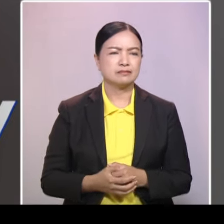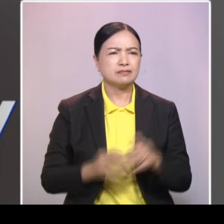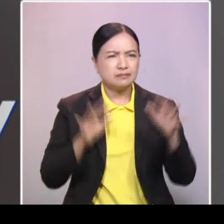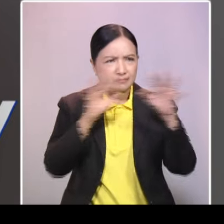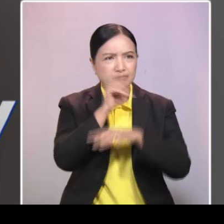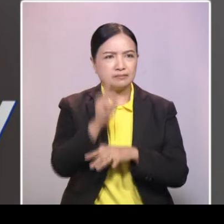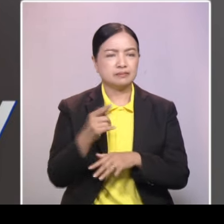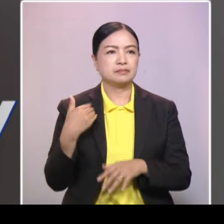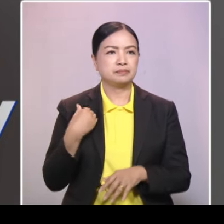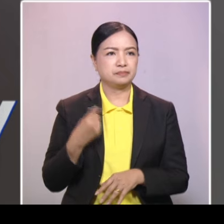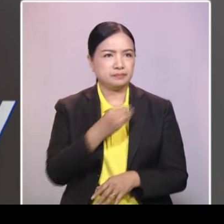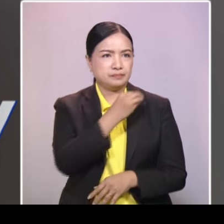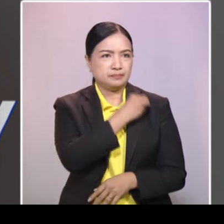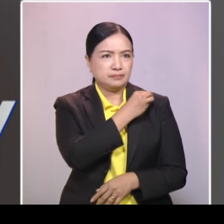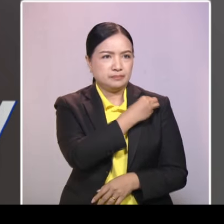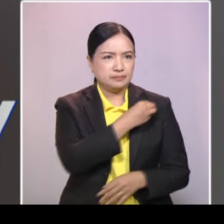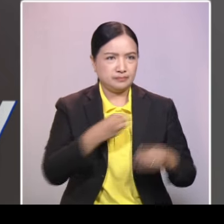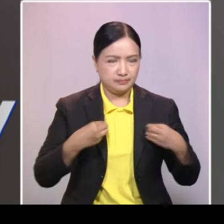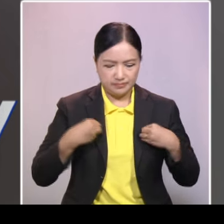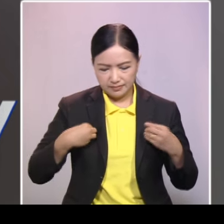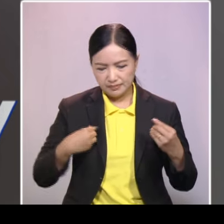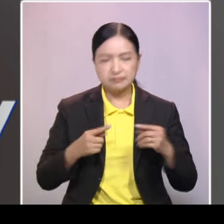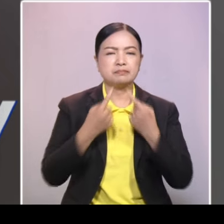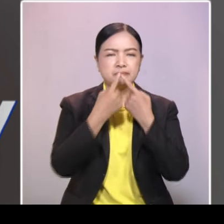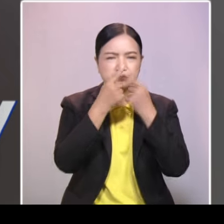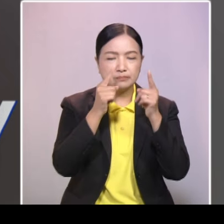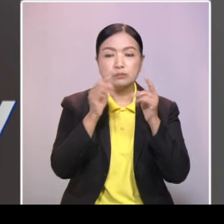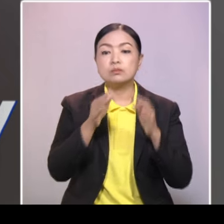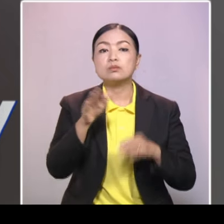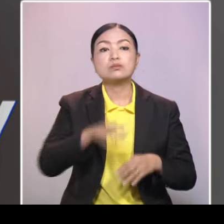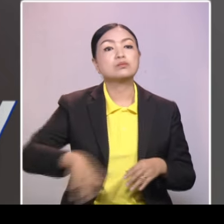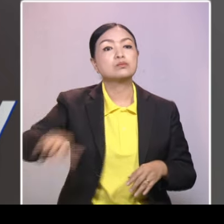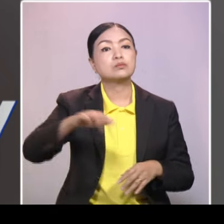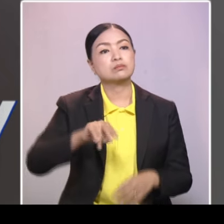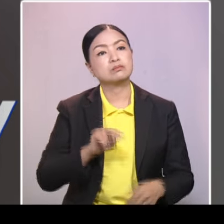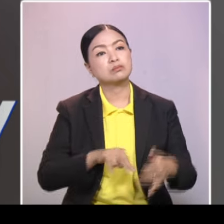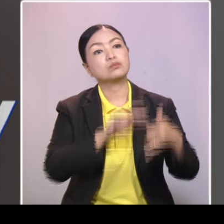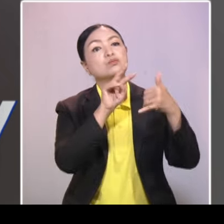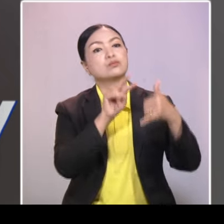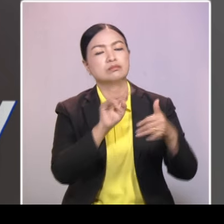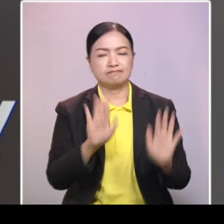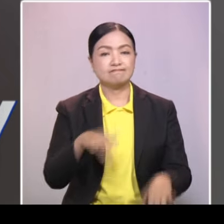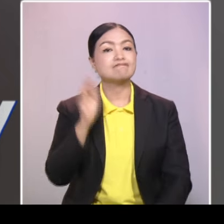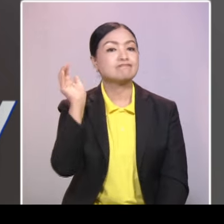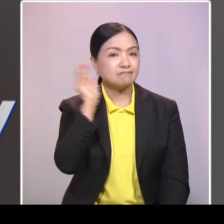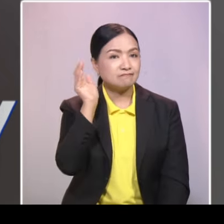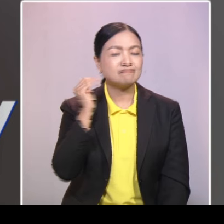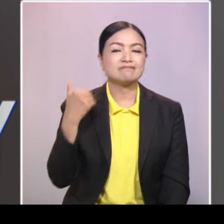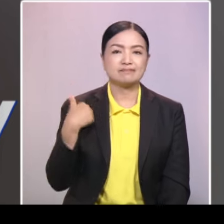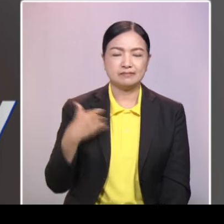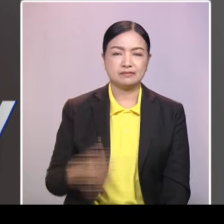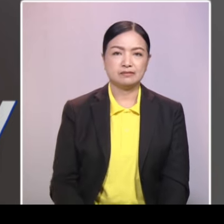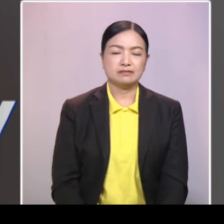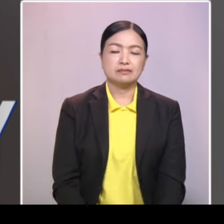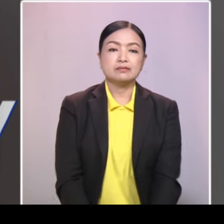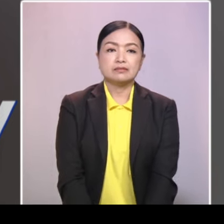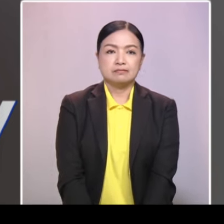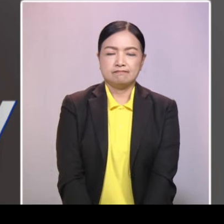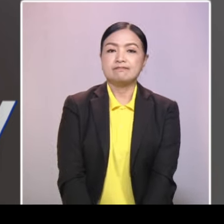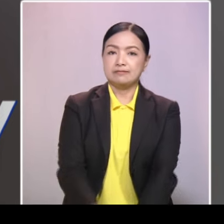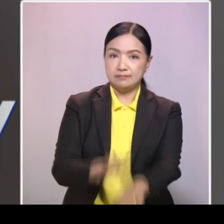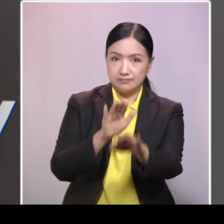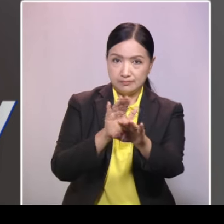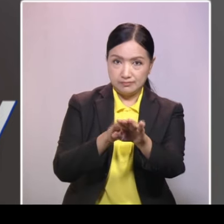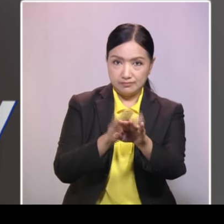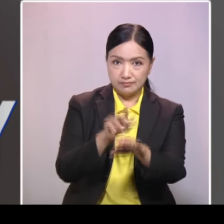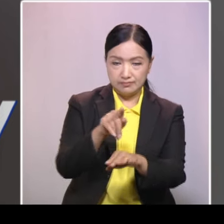คนได้แลแตงจริงอาจะรู้สกวอนนี้แกปลก แต่วเกิคนทวไปมองพแผนบทีก็เชื่อกเหือนกัน bananaนก็เลยมคำเตือน